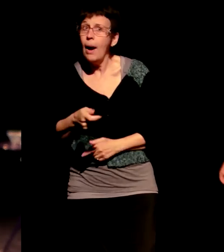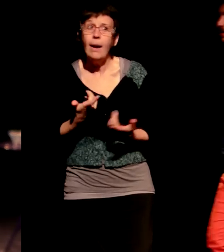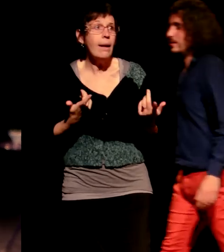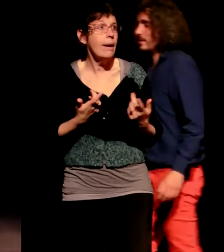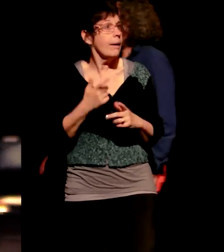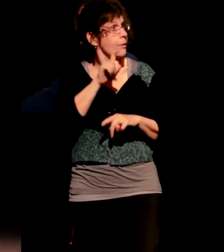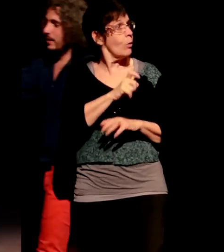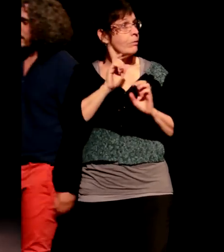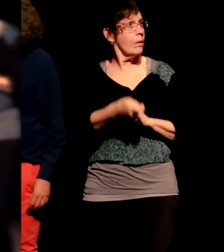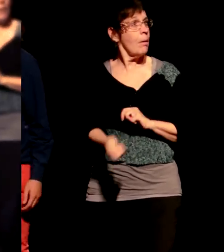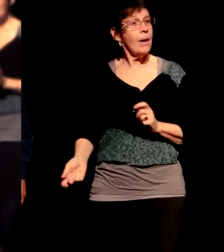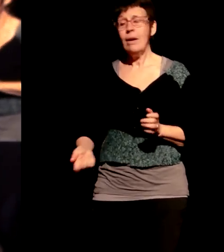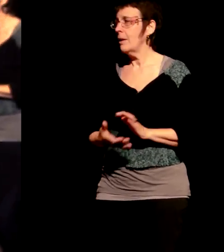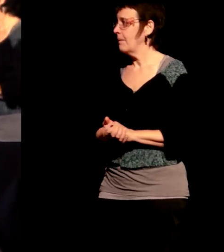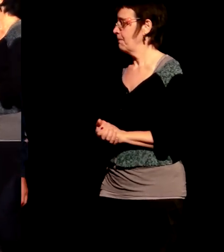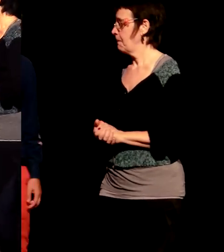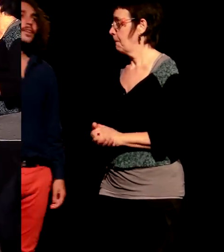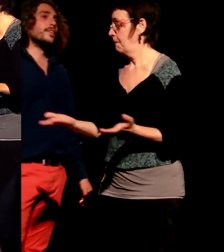L'islam.